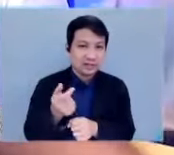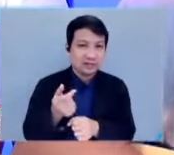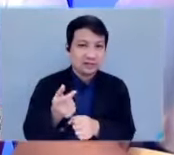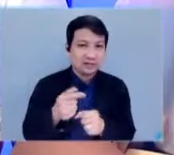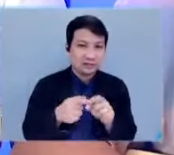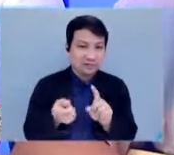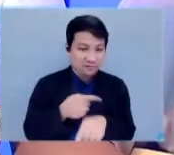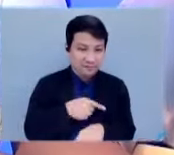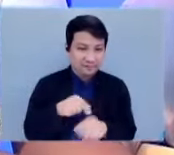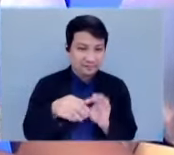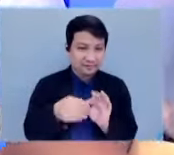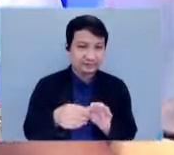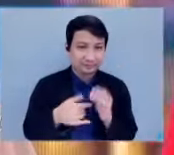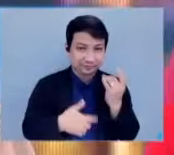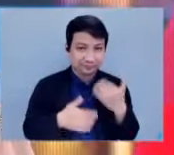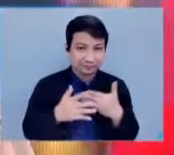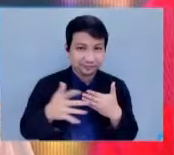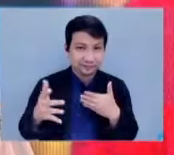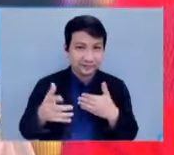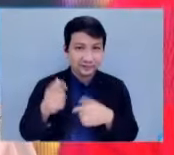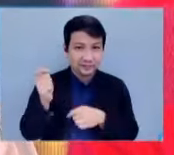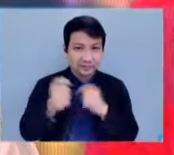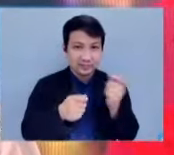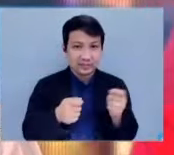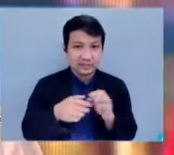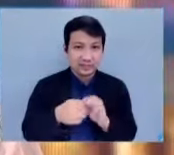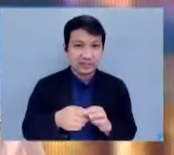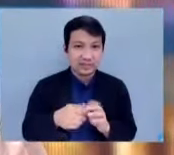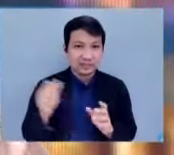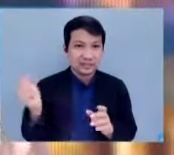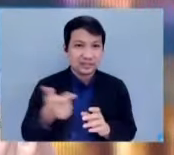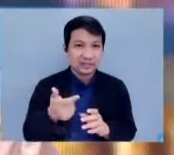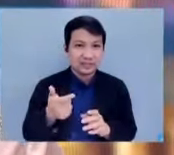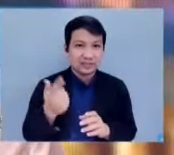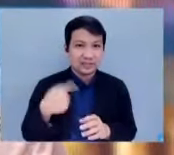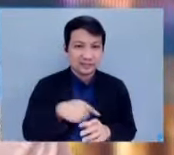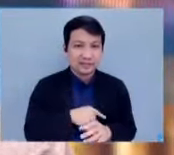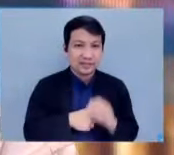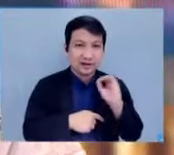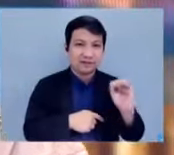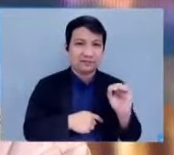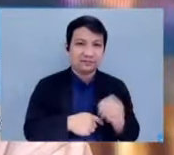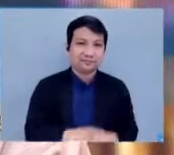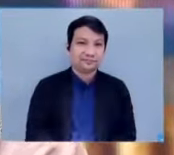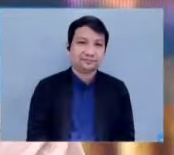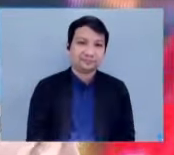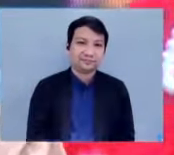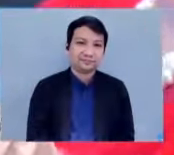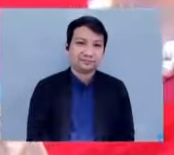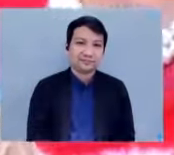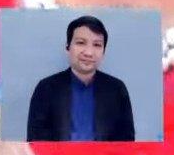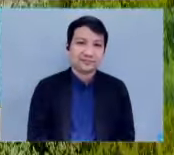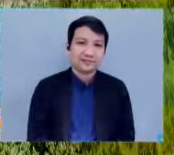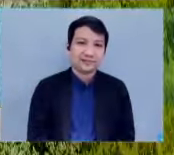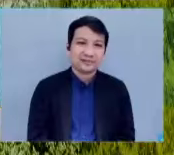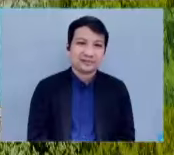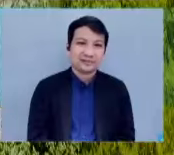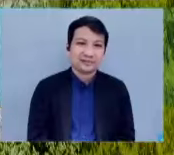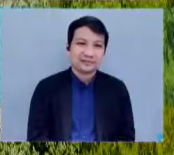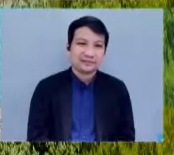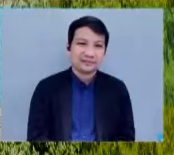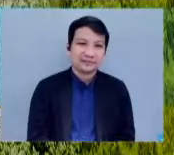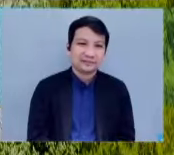ah guitar Pati ba drums pati po halos lahat lahat lah ng pa sample nga ano ba yung kanta niyan